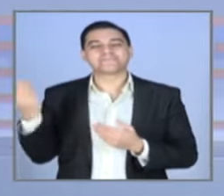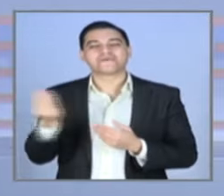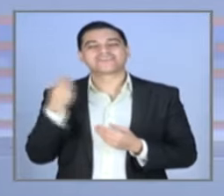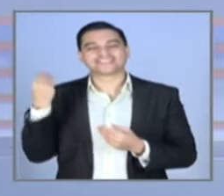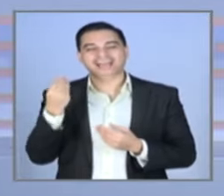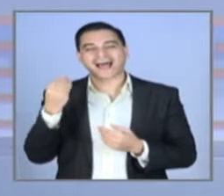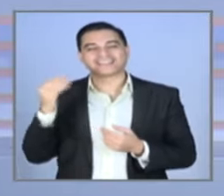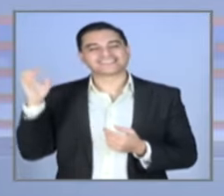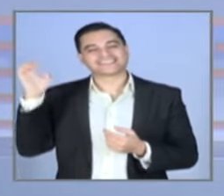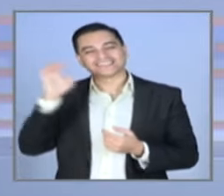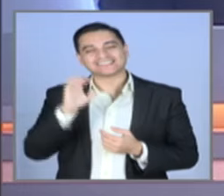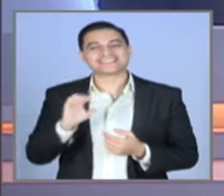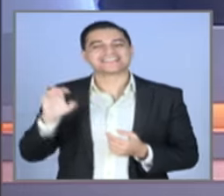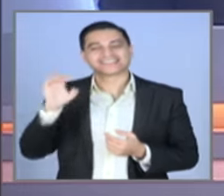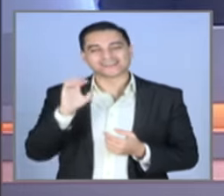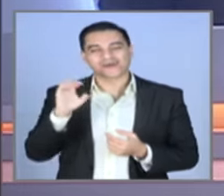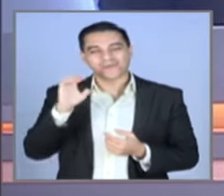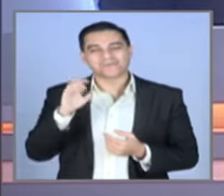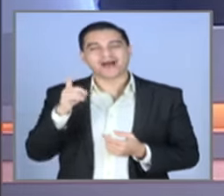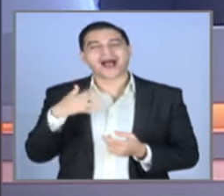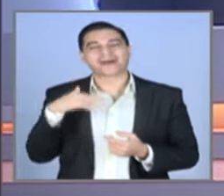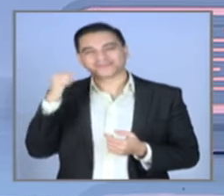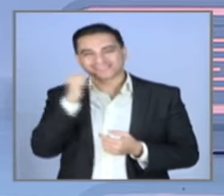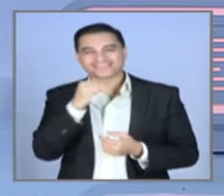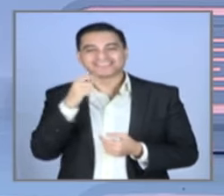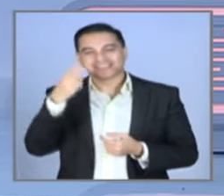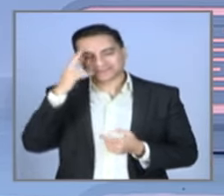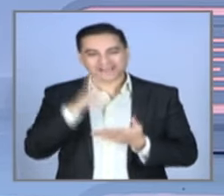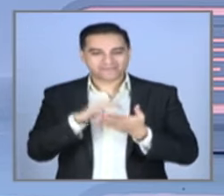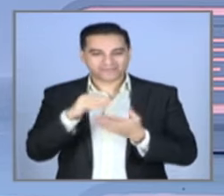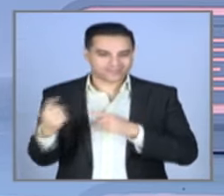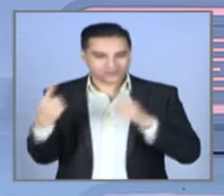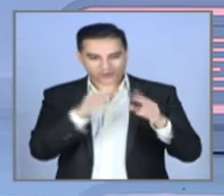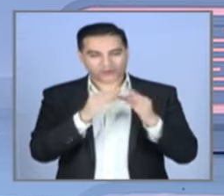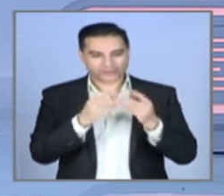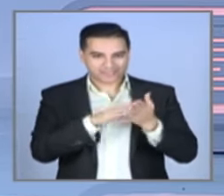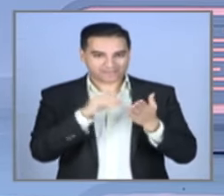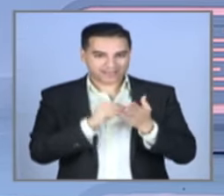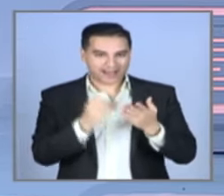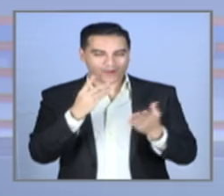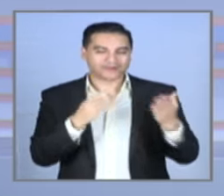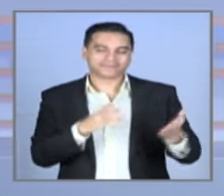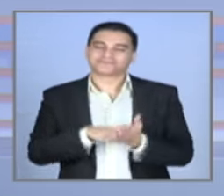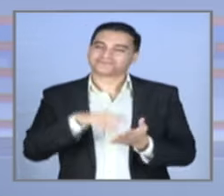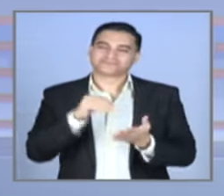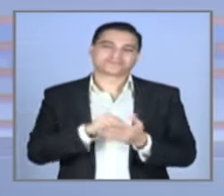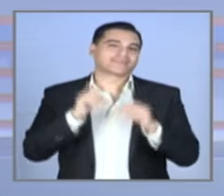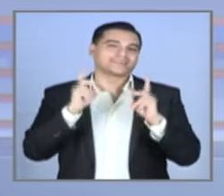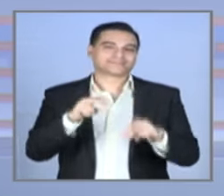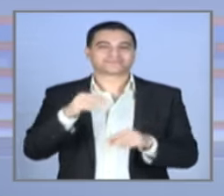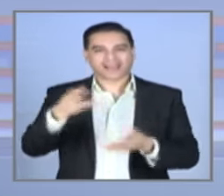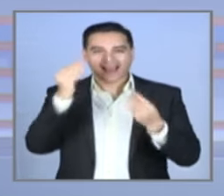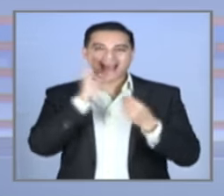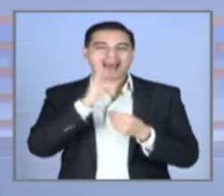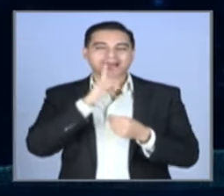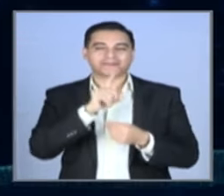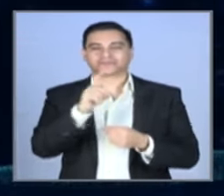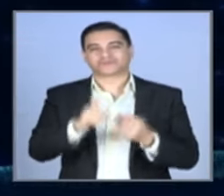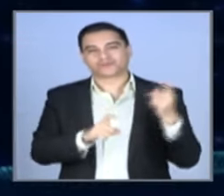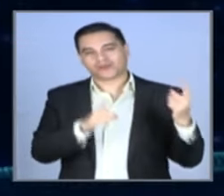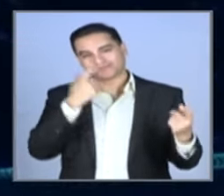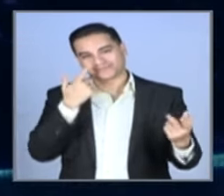إنك تختار مين اللي بتبتدي الأول. هما يبتدي الأول إن شاء الله. عيلة غانم. تمام. عيلة غانم هتبتدي الأول، وأول فقرة هي فقرة